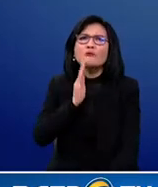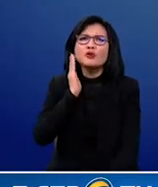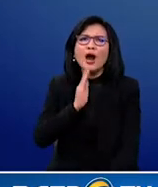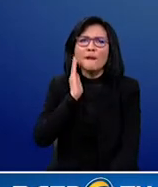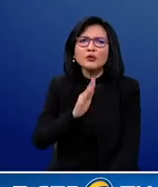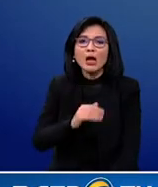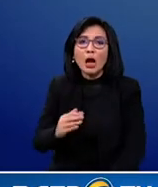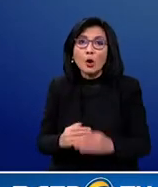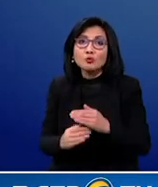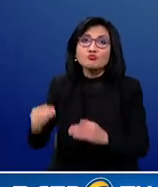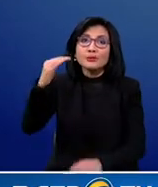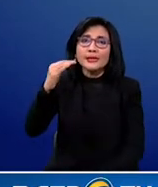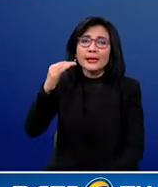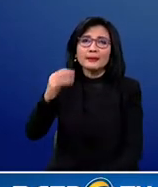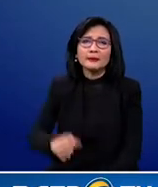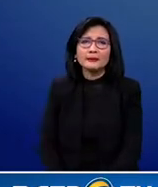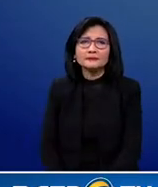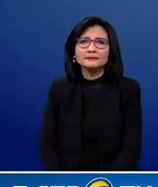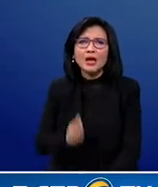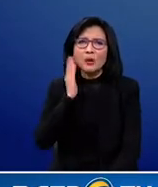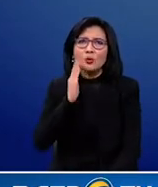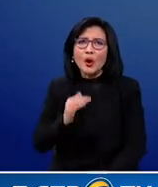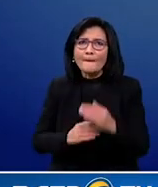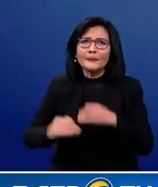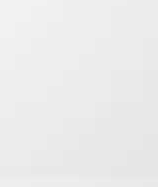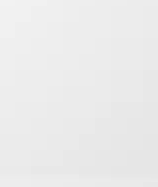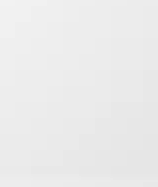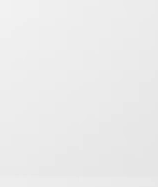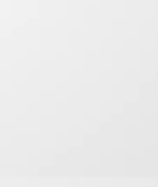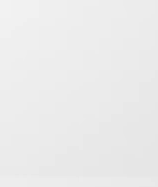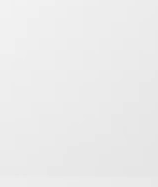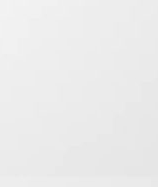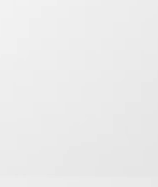meningkatkan ini apa rasa kewirausahaan